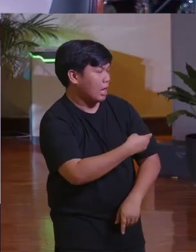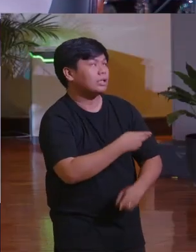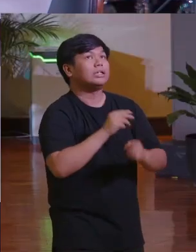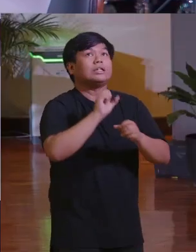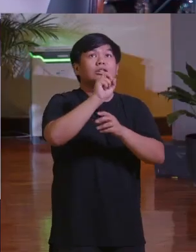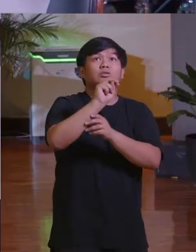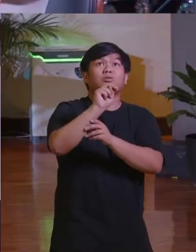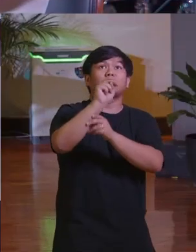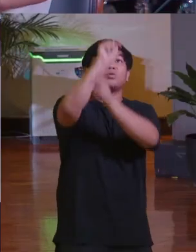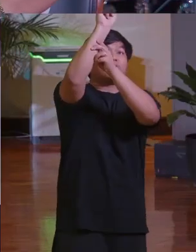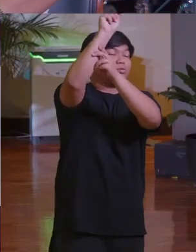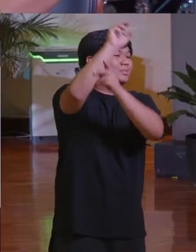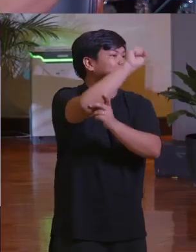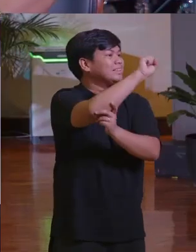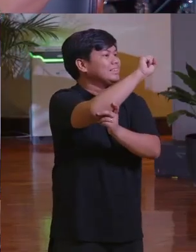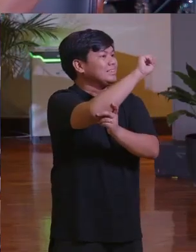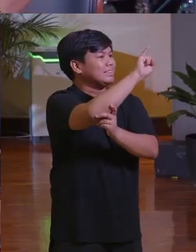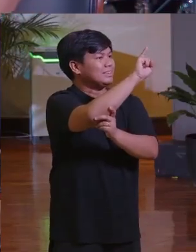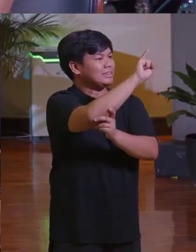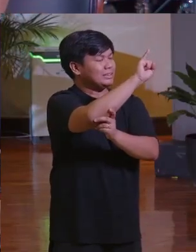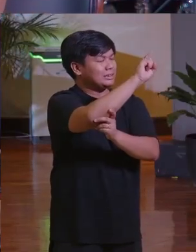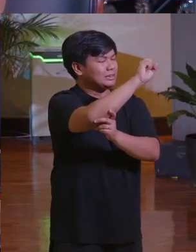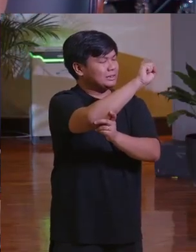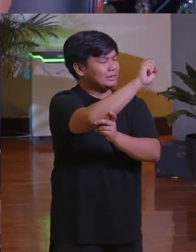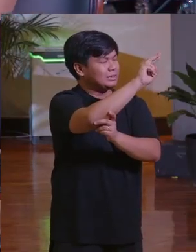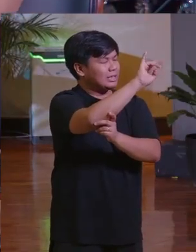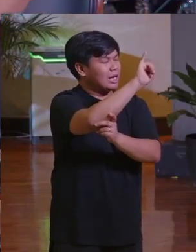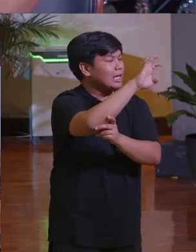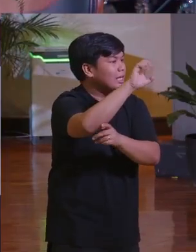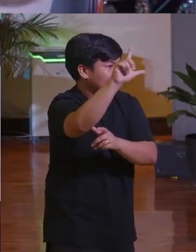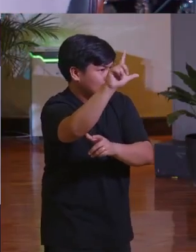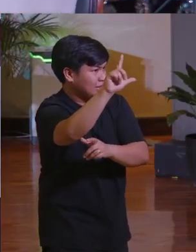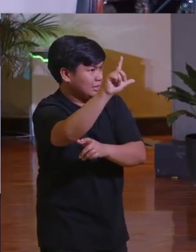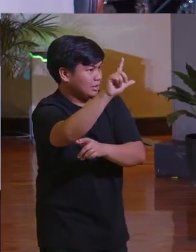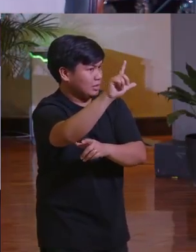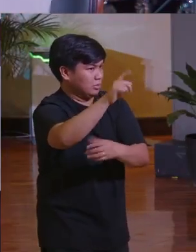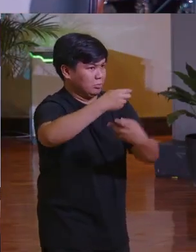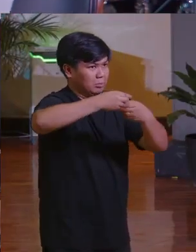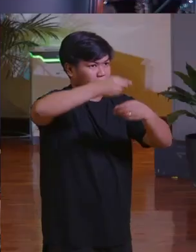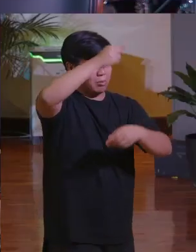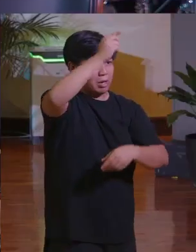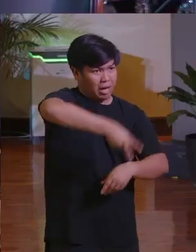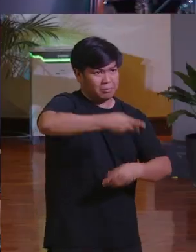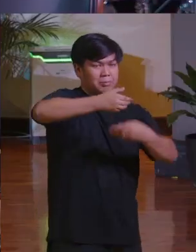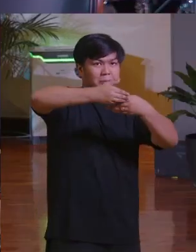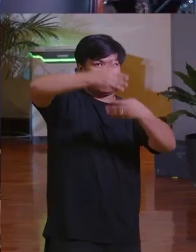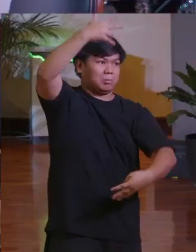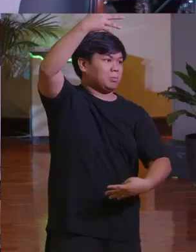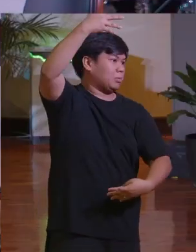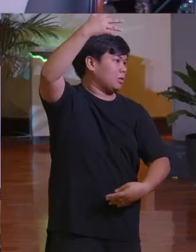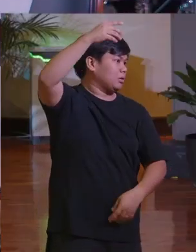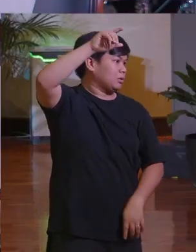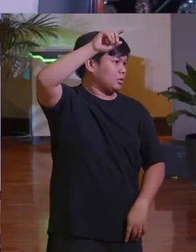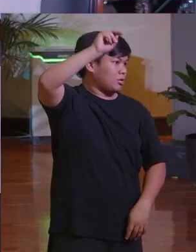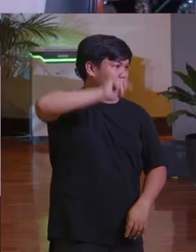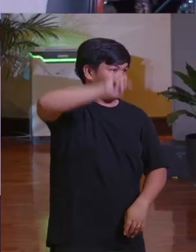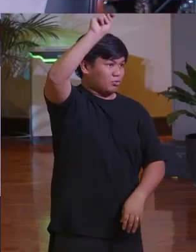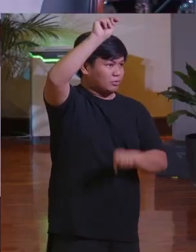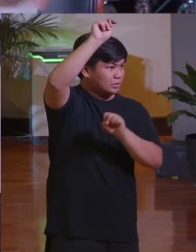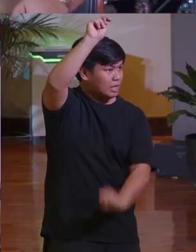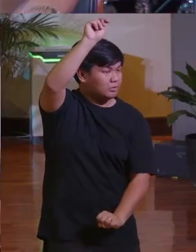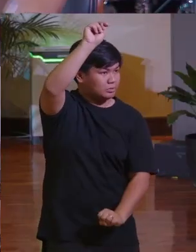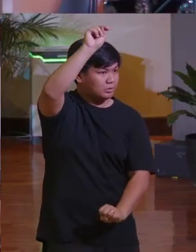Kingdom, 2 tribes of Judah and Benjamin. So nahati po ang monarchy north and